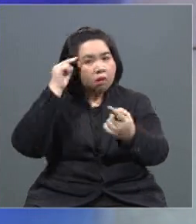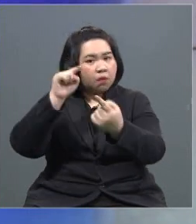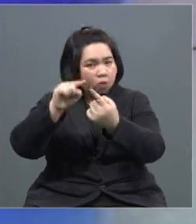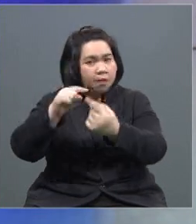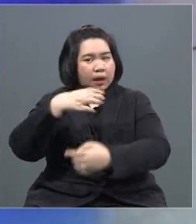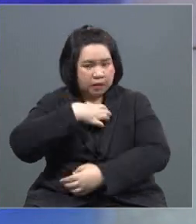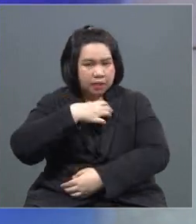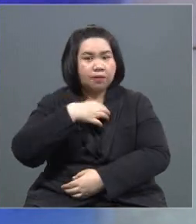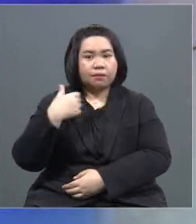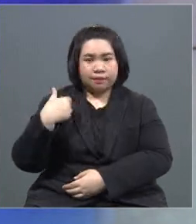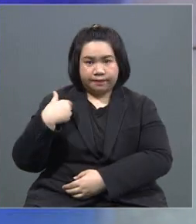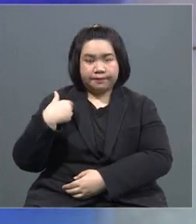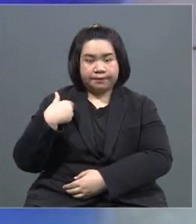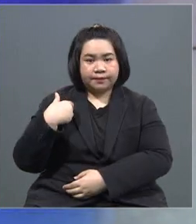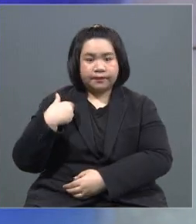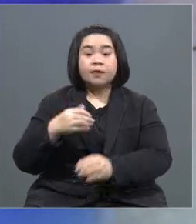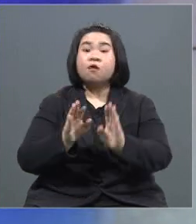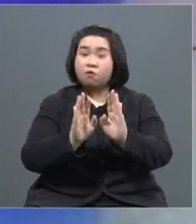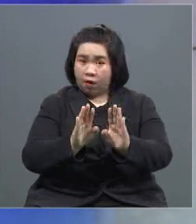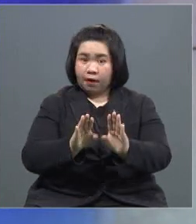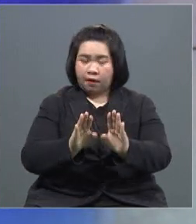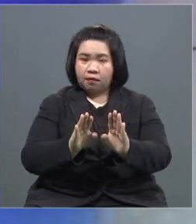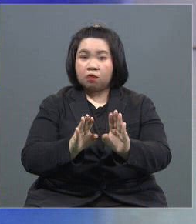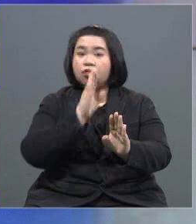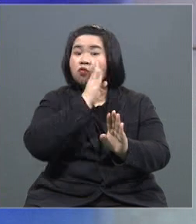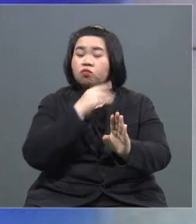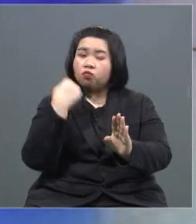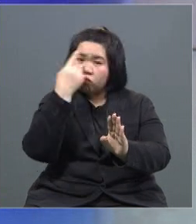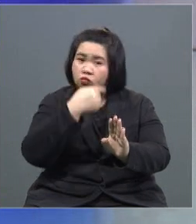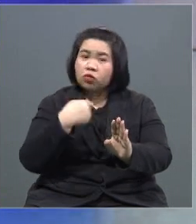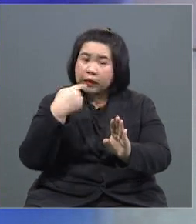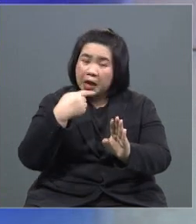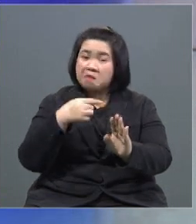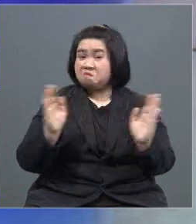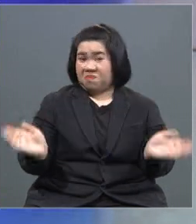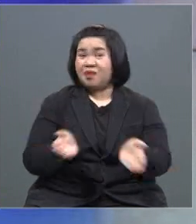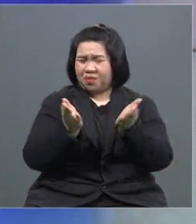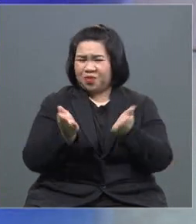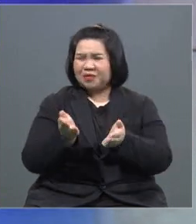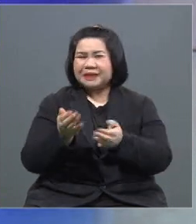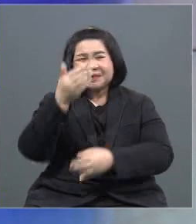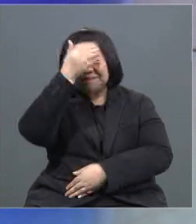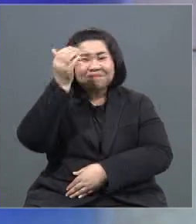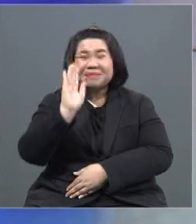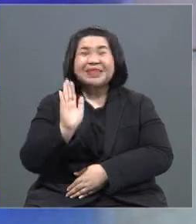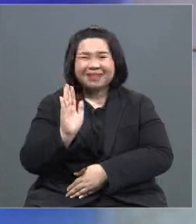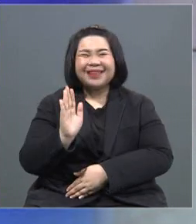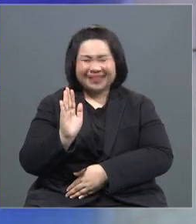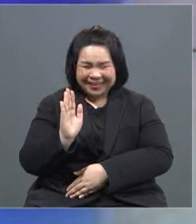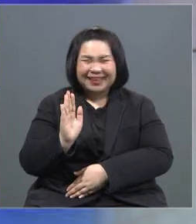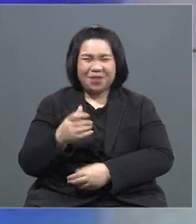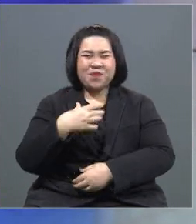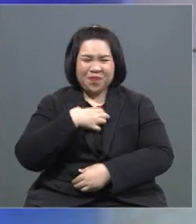มากนะคะก็ฝากทางสปอนเซอร์ยังไงก็อย่าลืมว่า อยาก